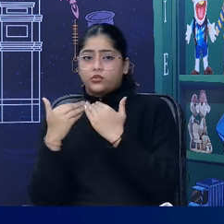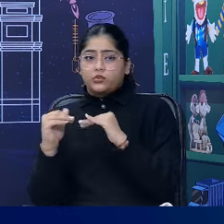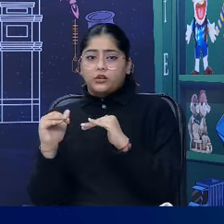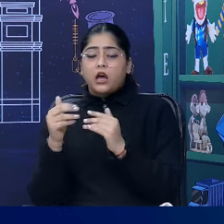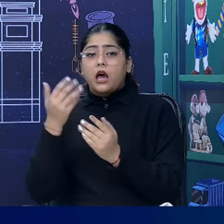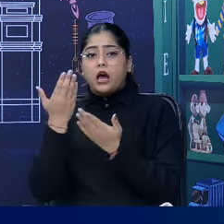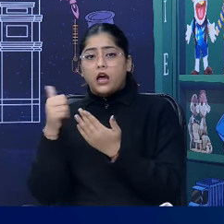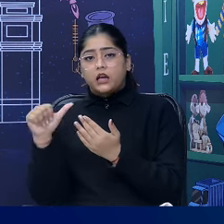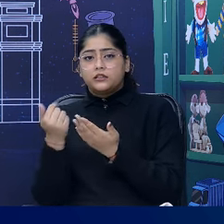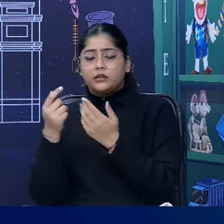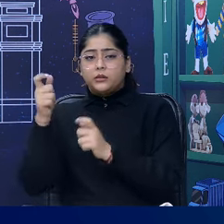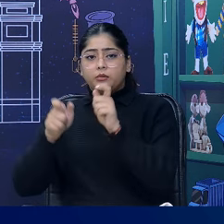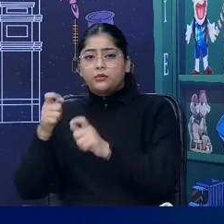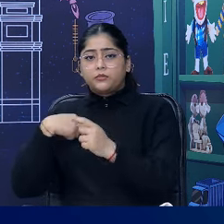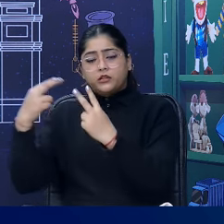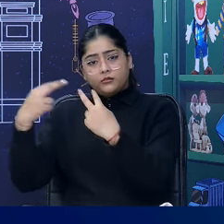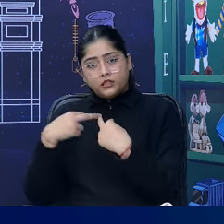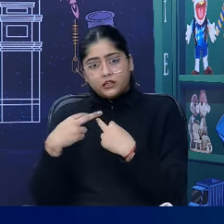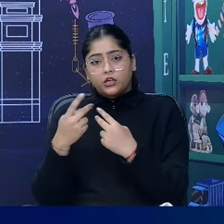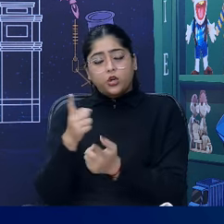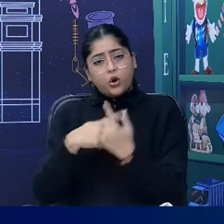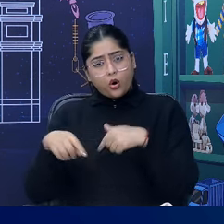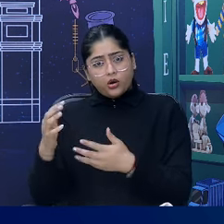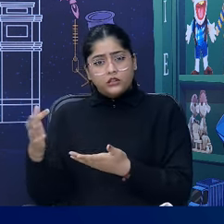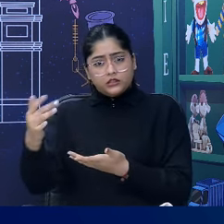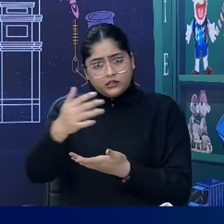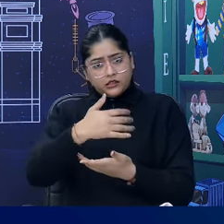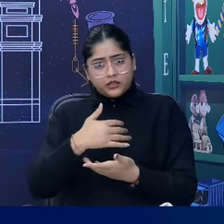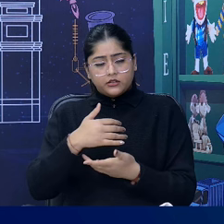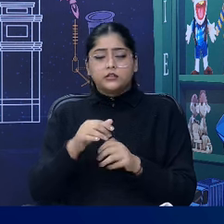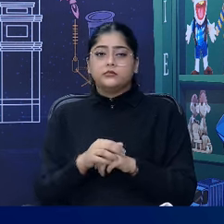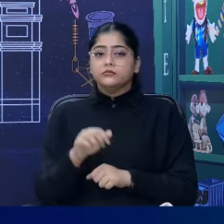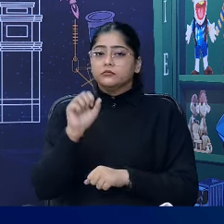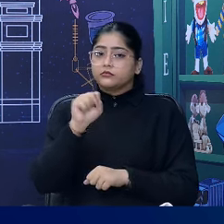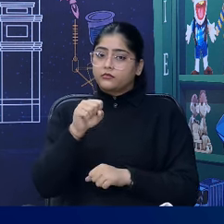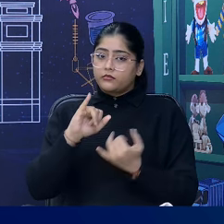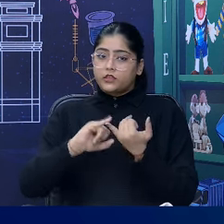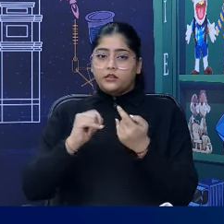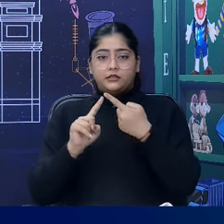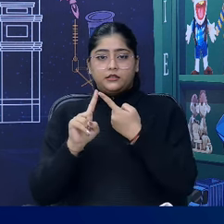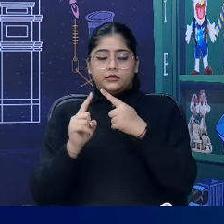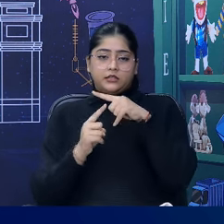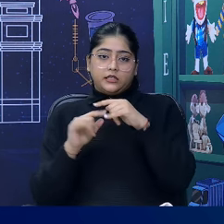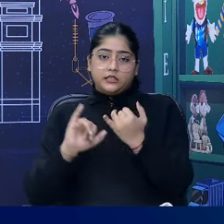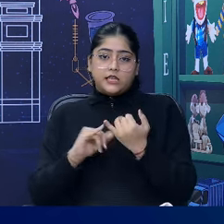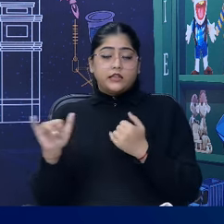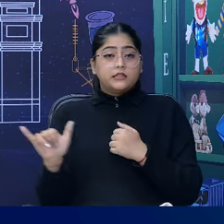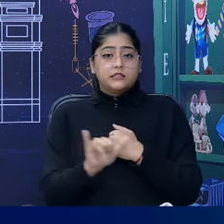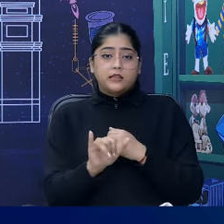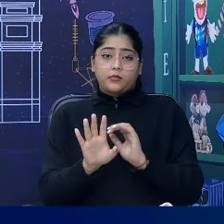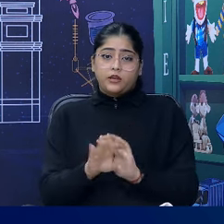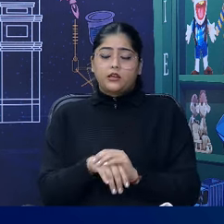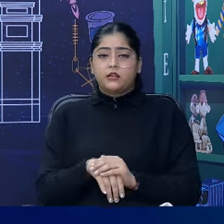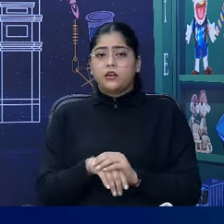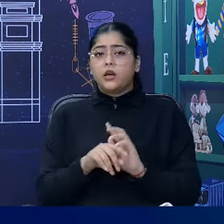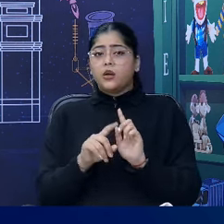व्यूवर्स हैं वो हमारे देख रहे हैं, अगर हम उनका कलेक्शन देखें तो वो भी सेट है, पर इसका ये बिल्कुल मतलब नहीं